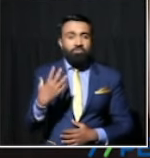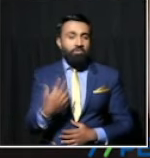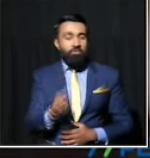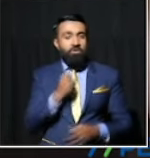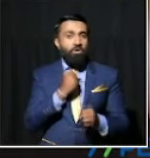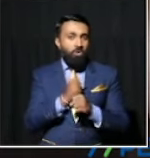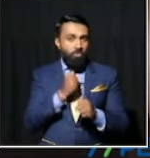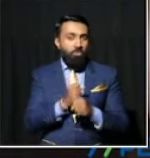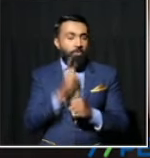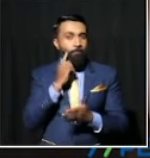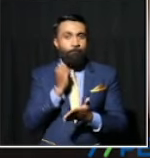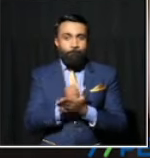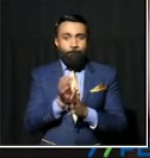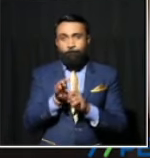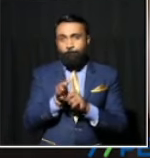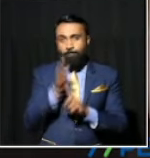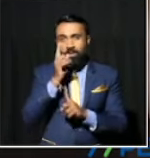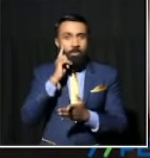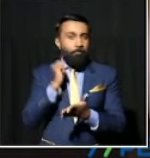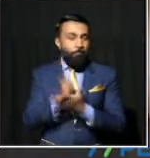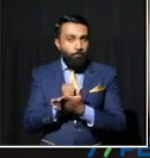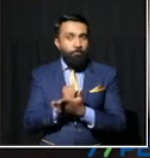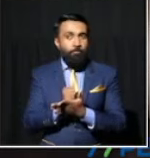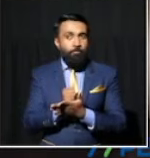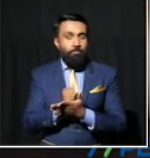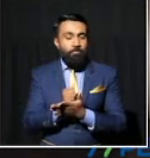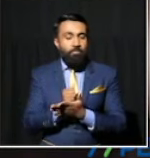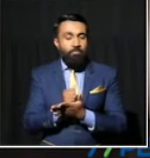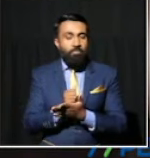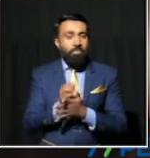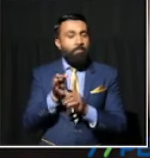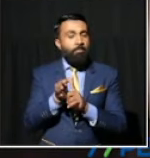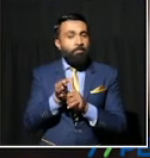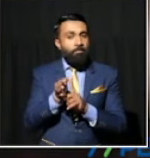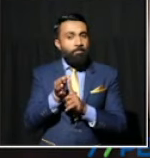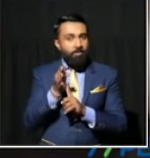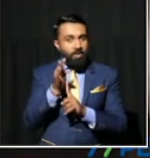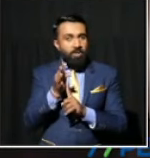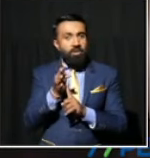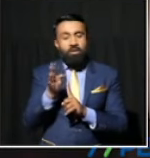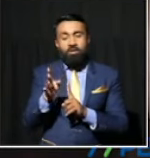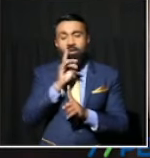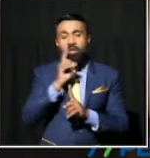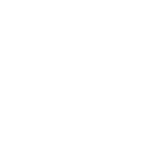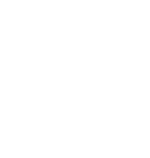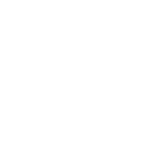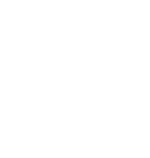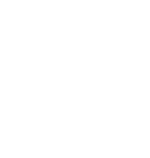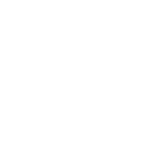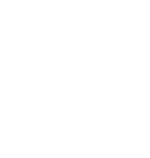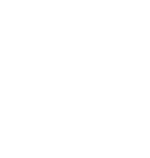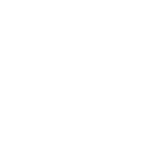අපහසුතාවයට පත් කරන්න ආවට ජනාධිපතිතුමා අපහසුතාවයට පත් කරන්න ආවට ජනාධිපතිතුමා අපහසුතාවයට පත් වෙන්නේ නැහැ, පත් කරන්න දෙන්නේ නැහැ.